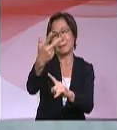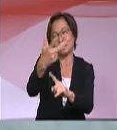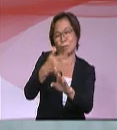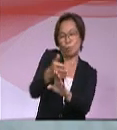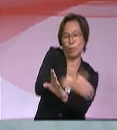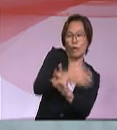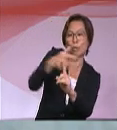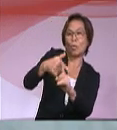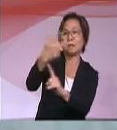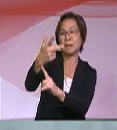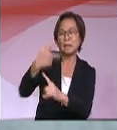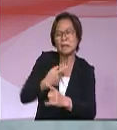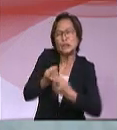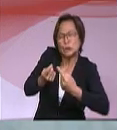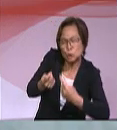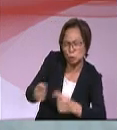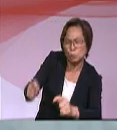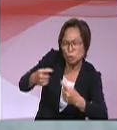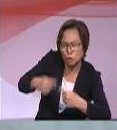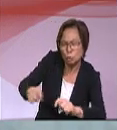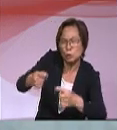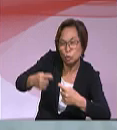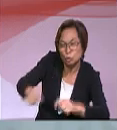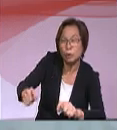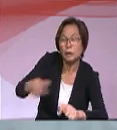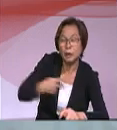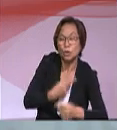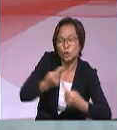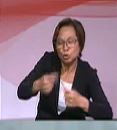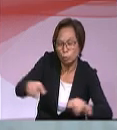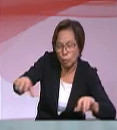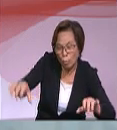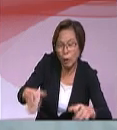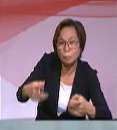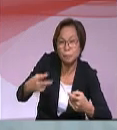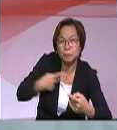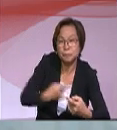kita sedaya upaya akan cuba menjalankan